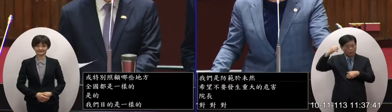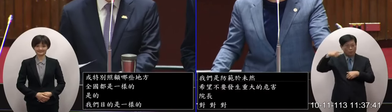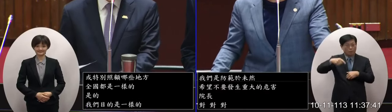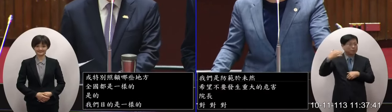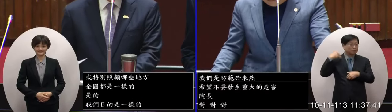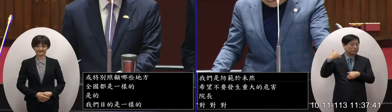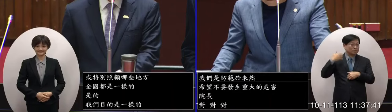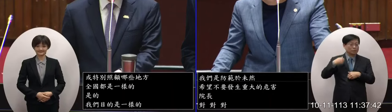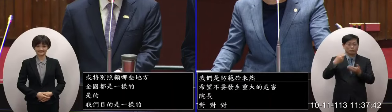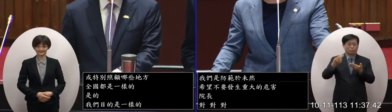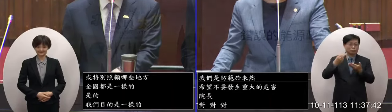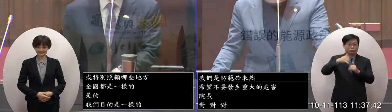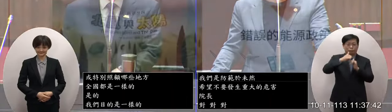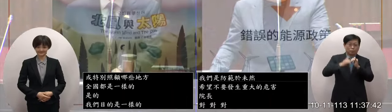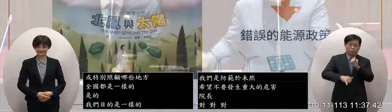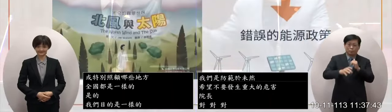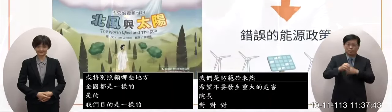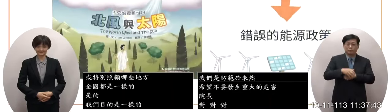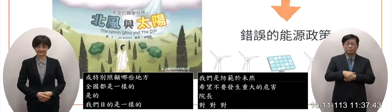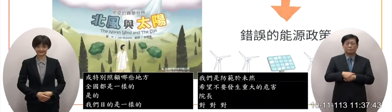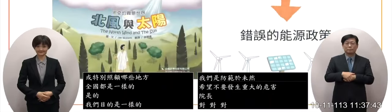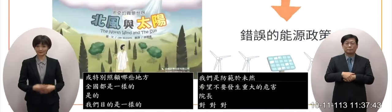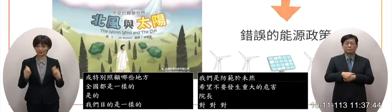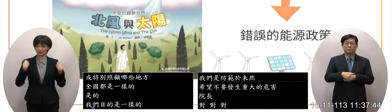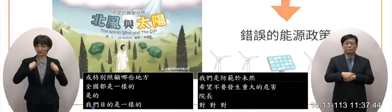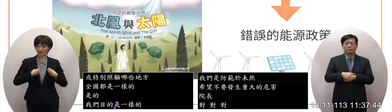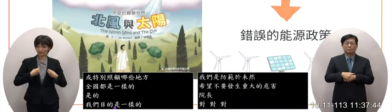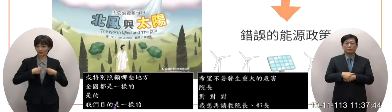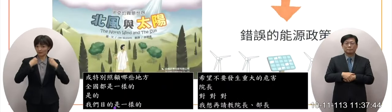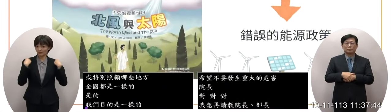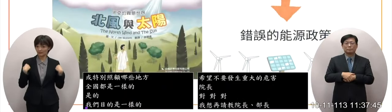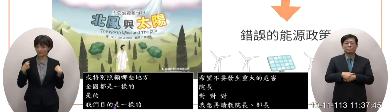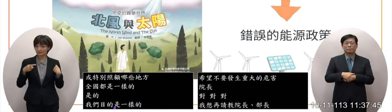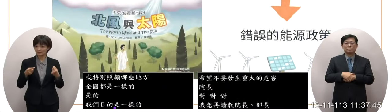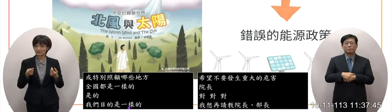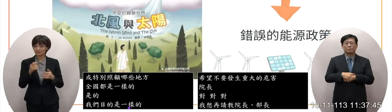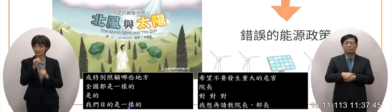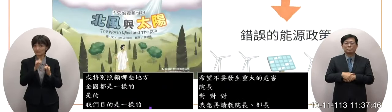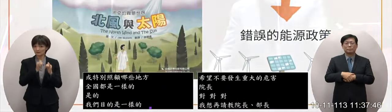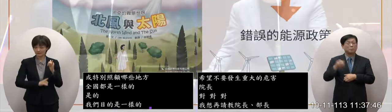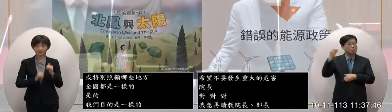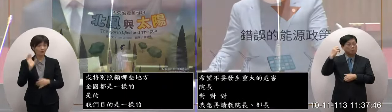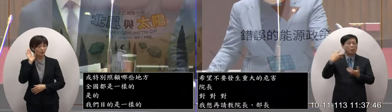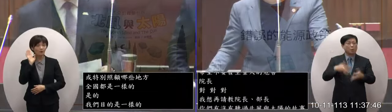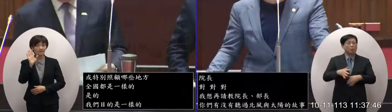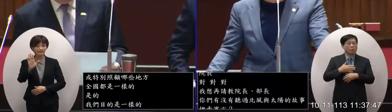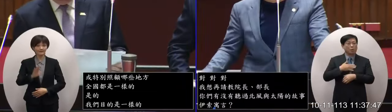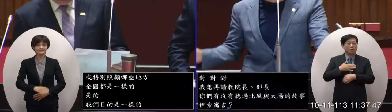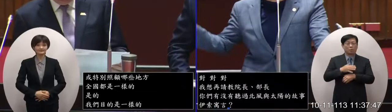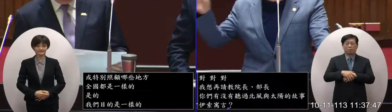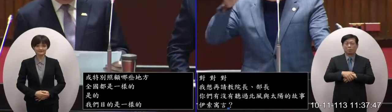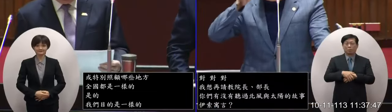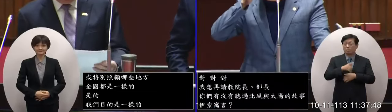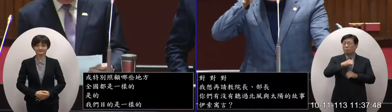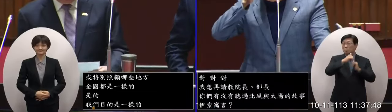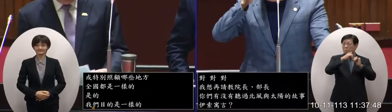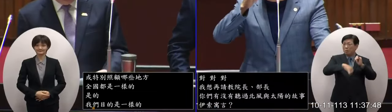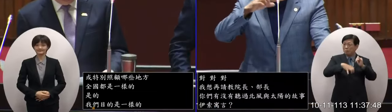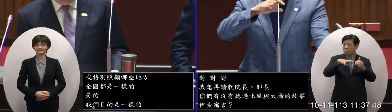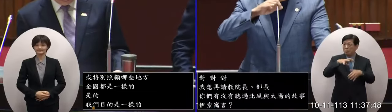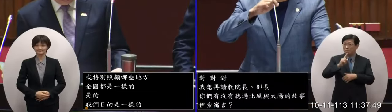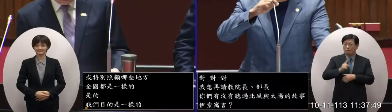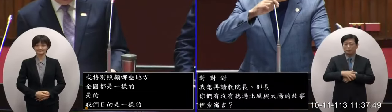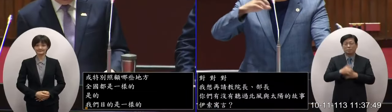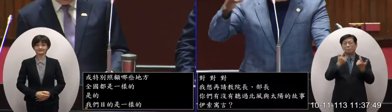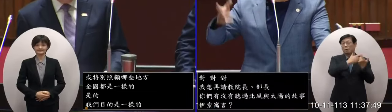言 是穿外套的事情。 我在小学三年级的这个国语课本里面写的。 他的故事的内容就是